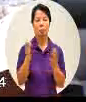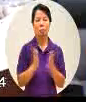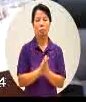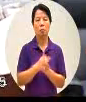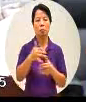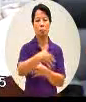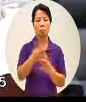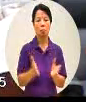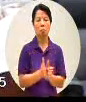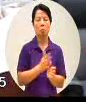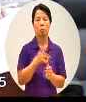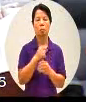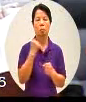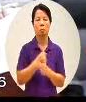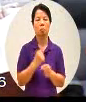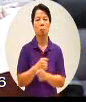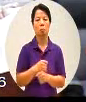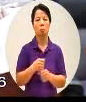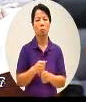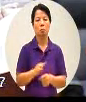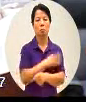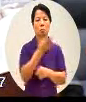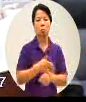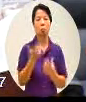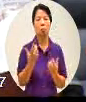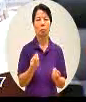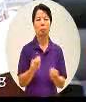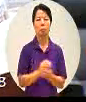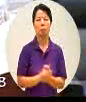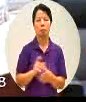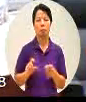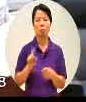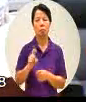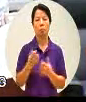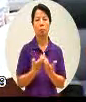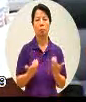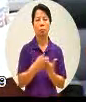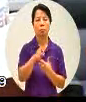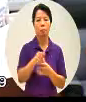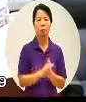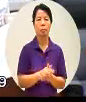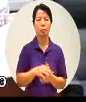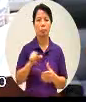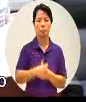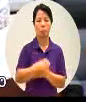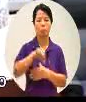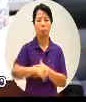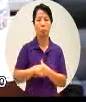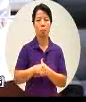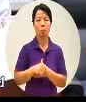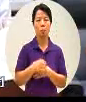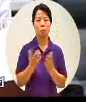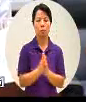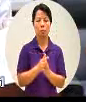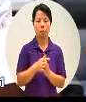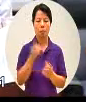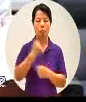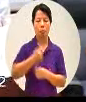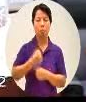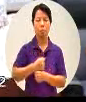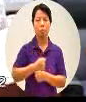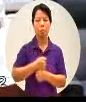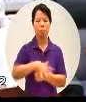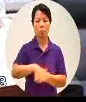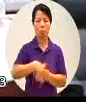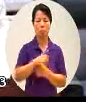而且你这个干部哎，十分写了，我当了一个学期的干部两分。